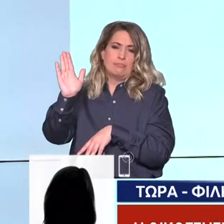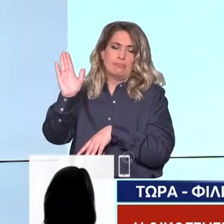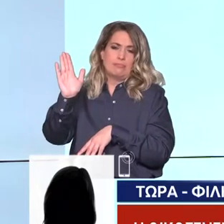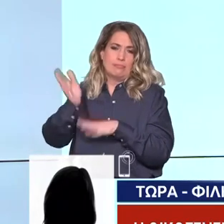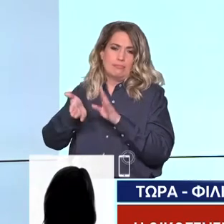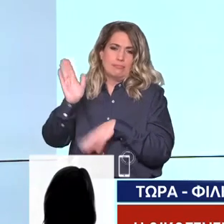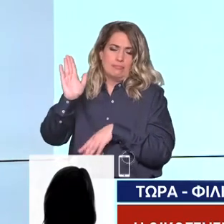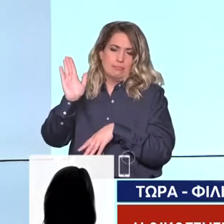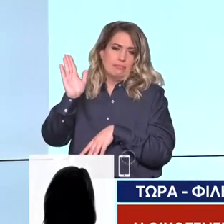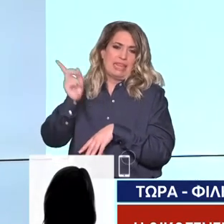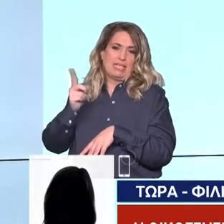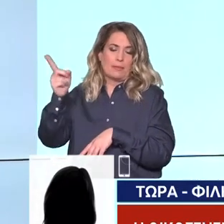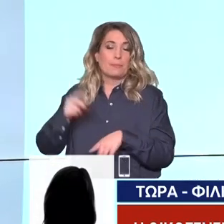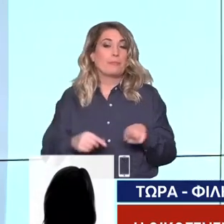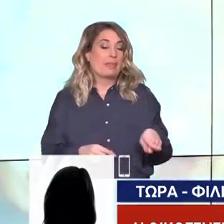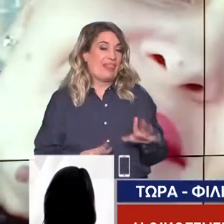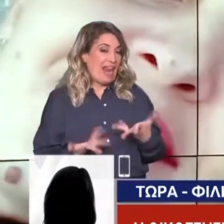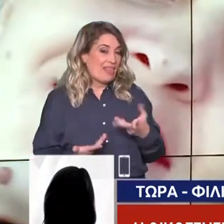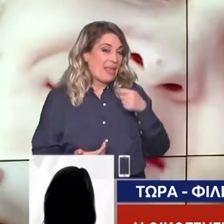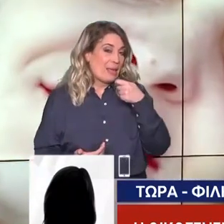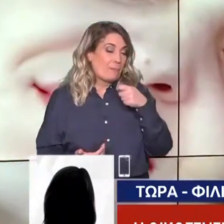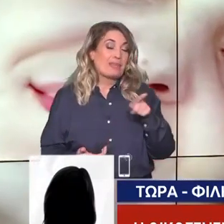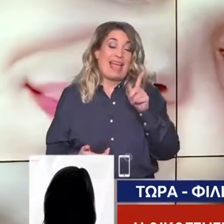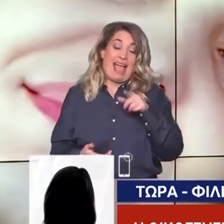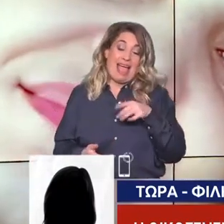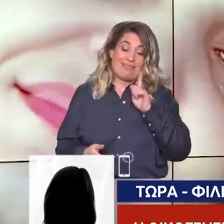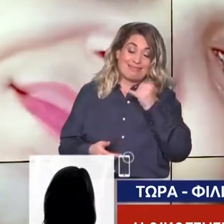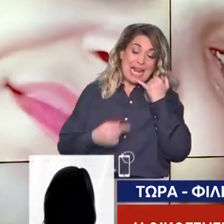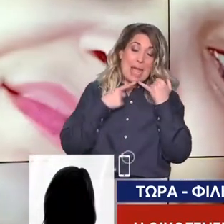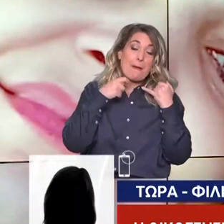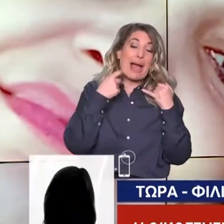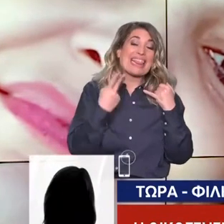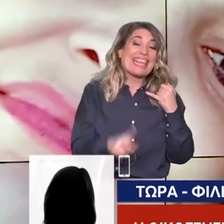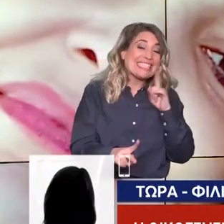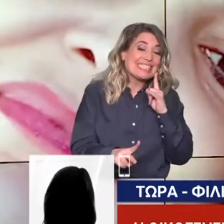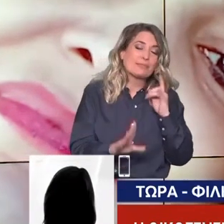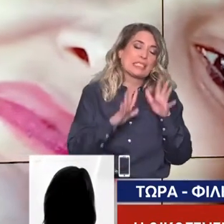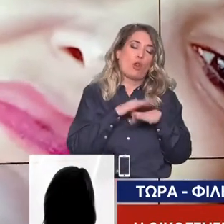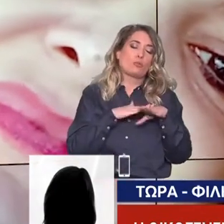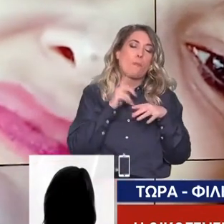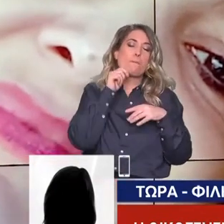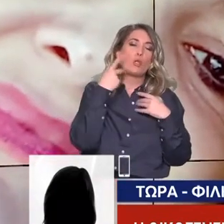του έκανε 4 παιδιά. Τα έκανε και τα 4 με τον ίδιο σύζυγο?